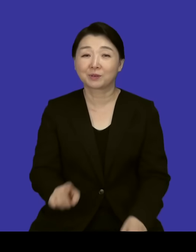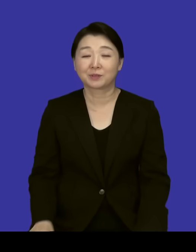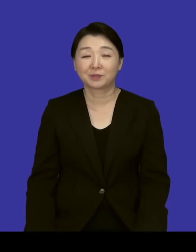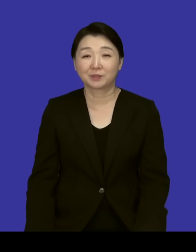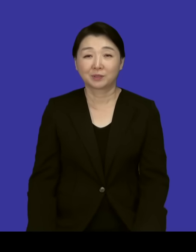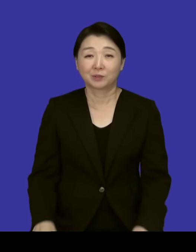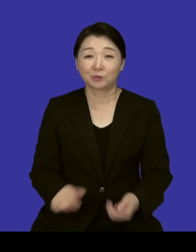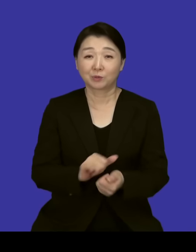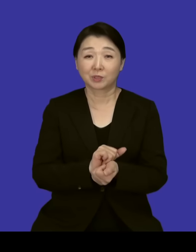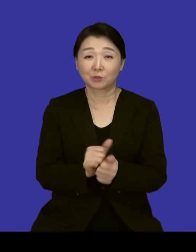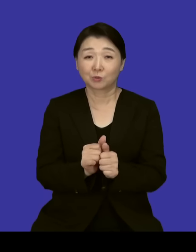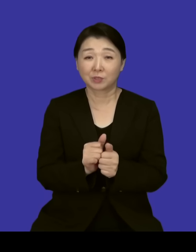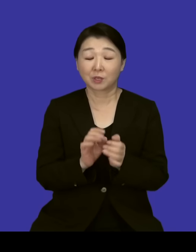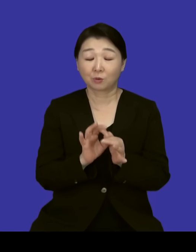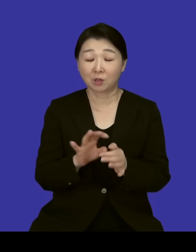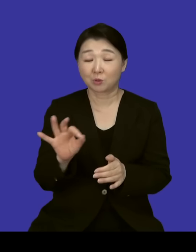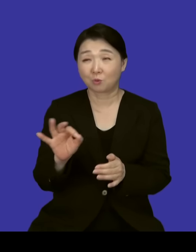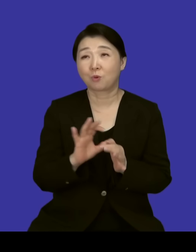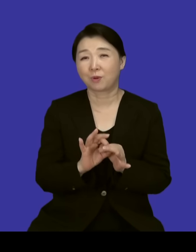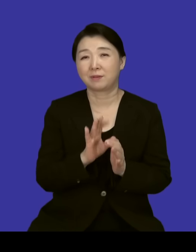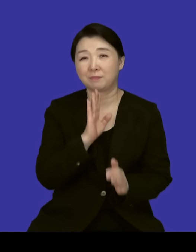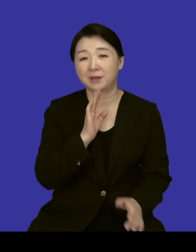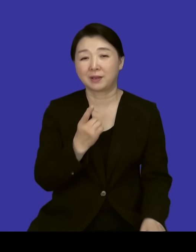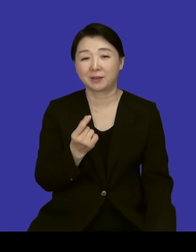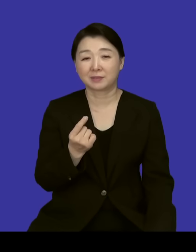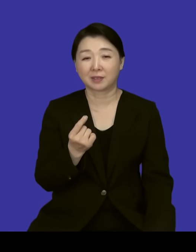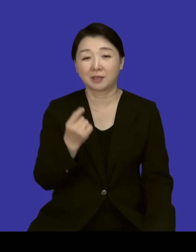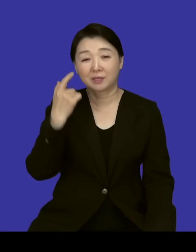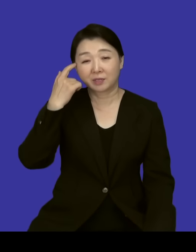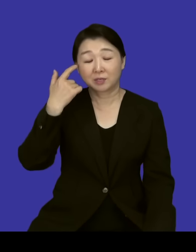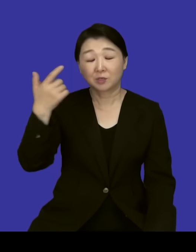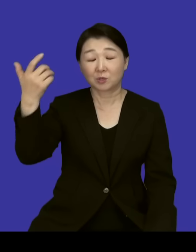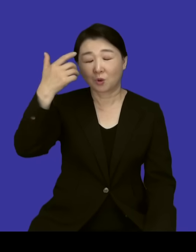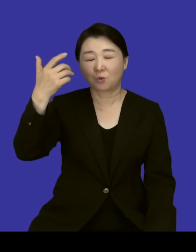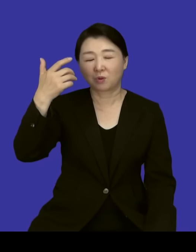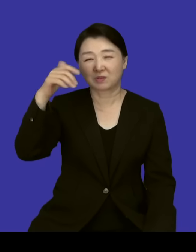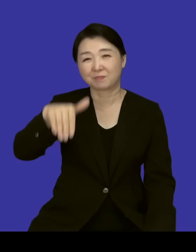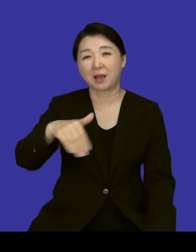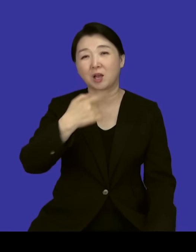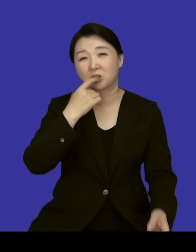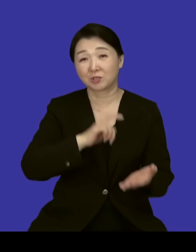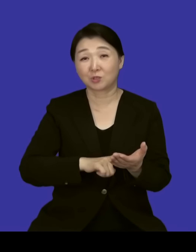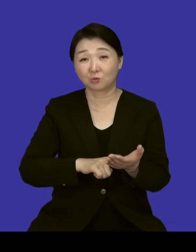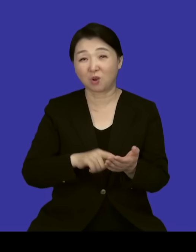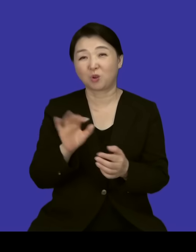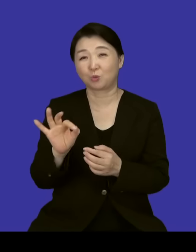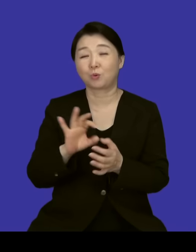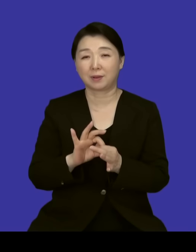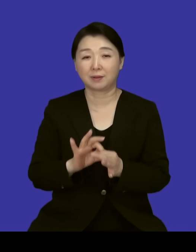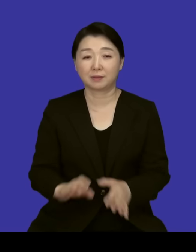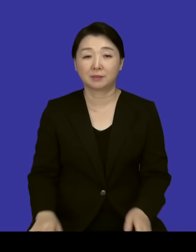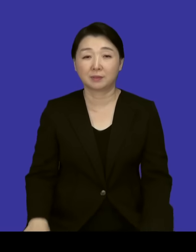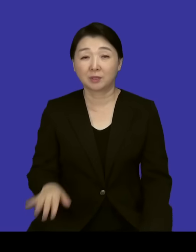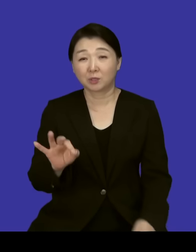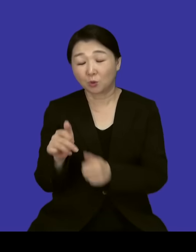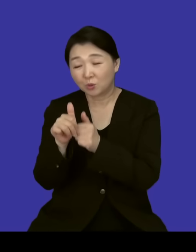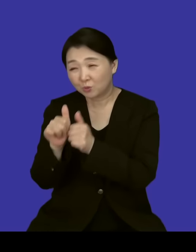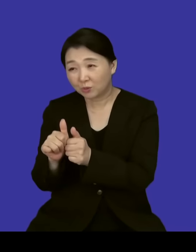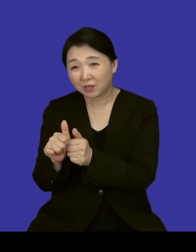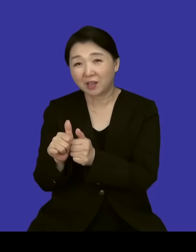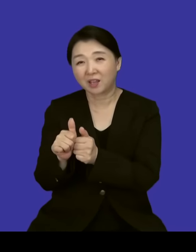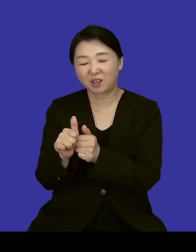저희 주식 바닥이 돈을 다루는 직업이다 보니까 예. 영혼이 타락하기가 되게 쉽거든요. 그렇겠죠. 돈을 다루니까. 예. 돈을 쫓으면